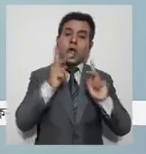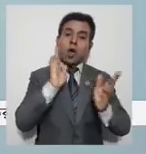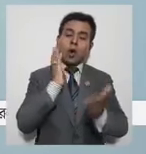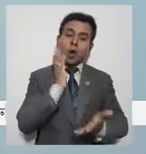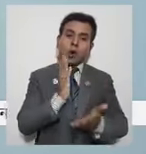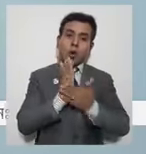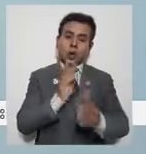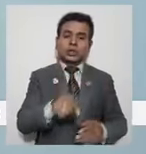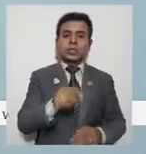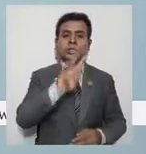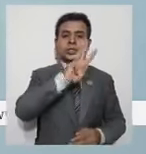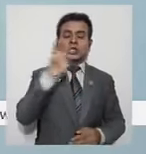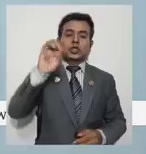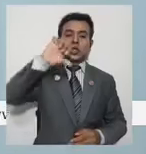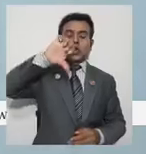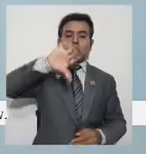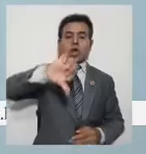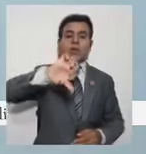3,772টি।